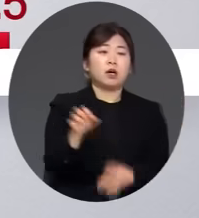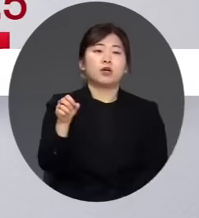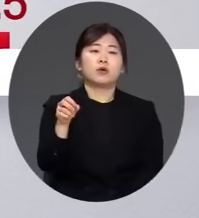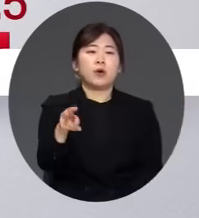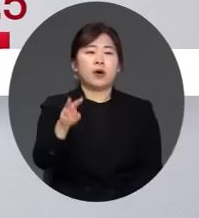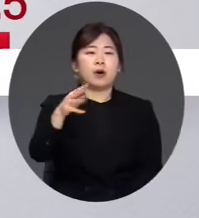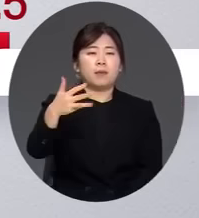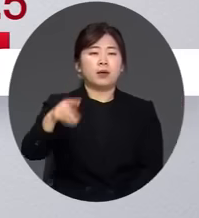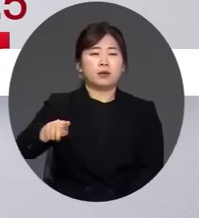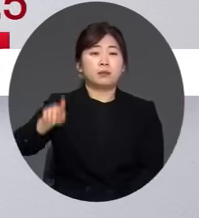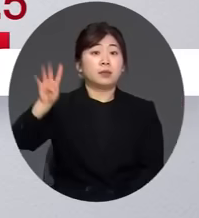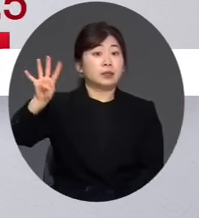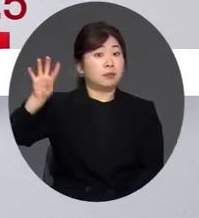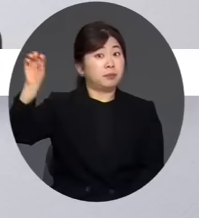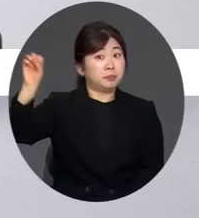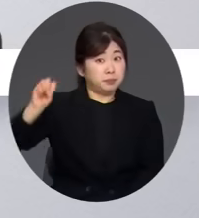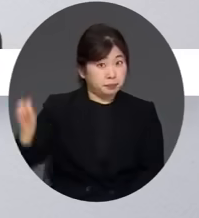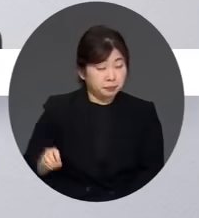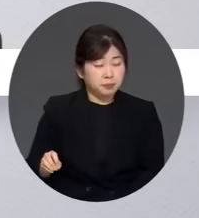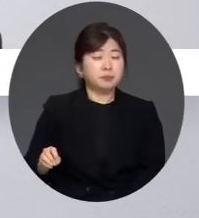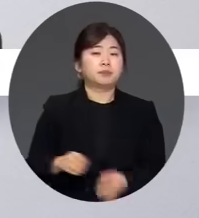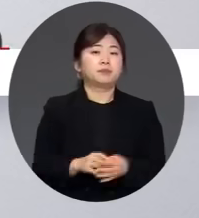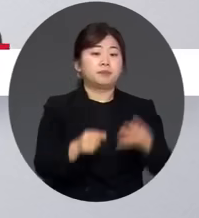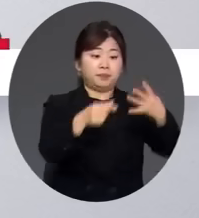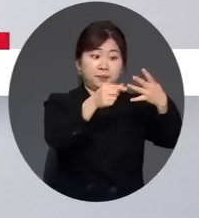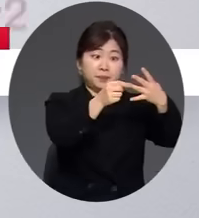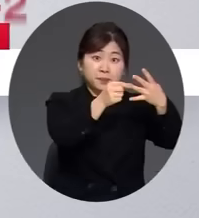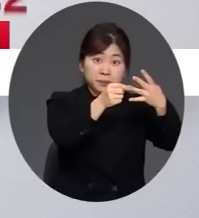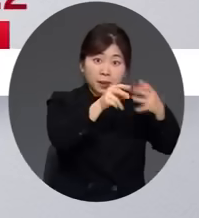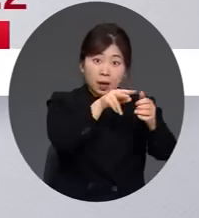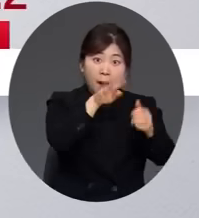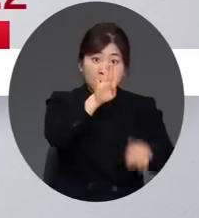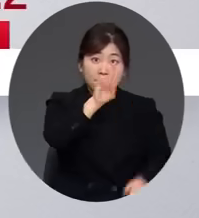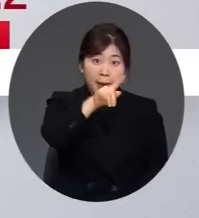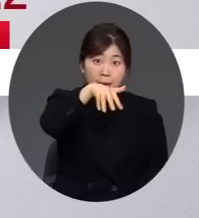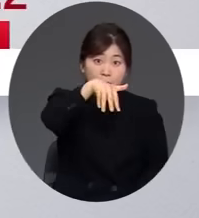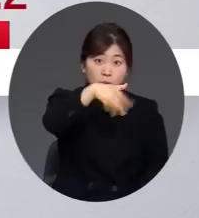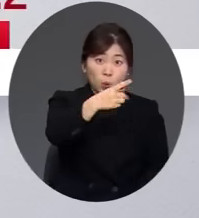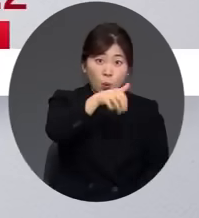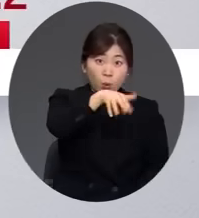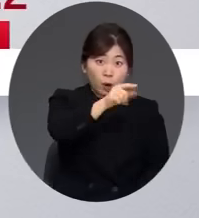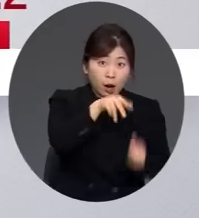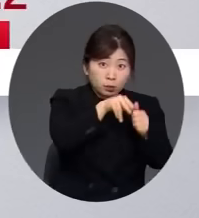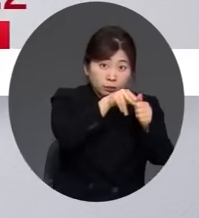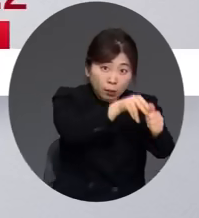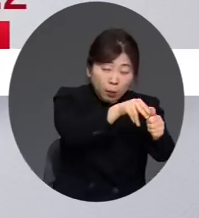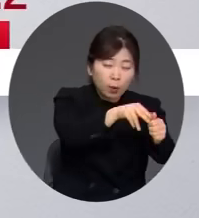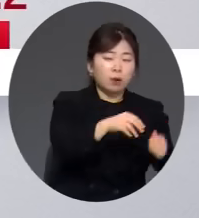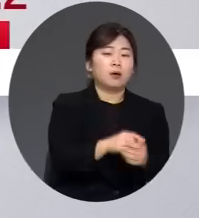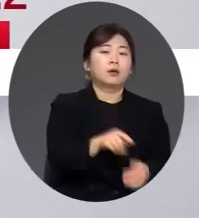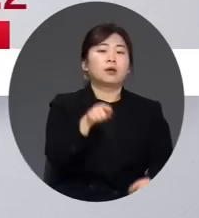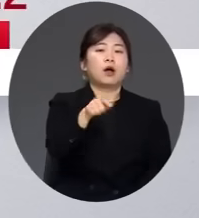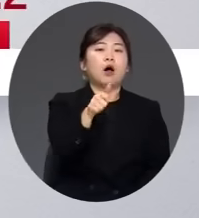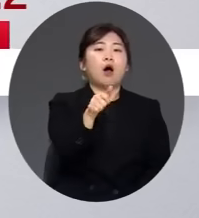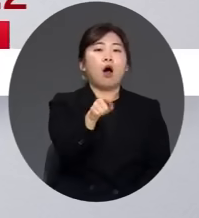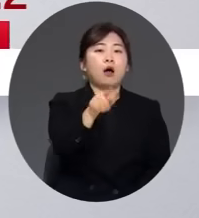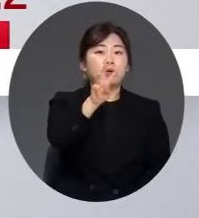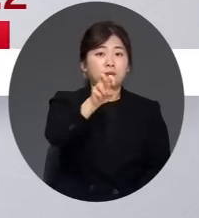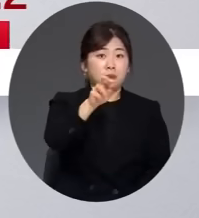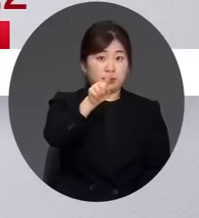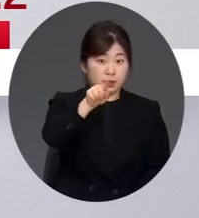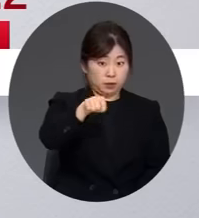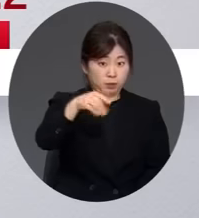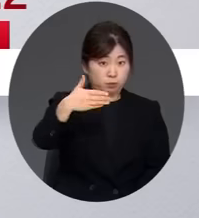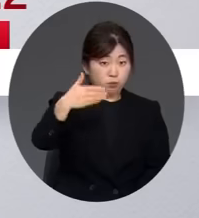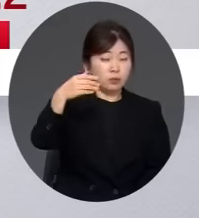88.4% 있습니다 국민의 힘 배종천 전창원 시의 장일 경우는 허무 31.9